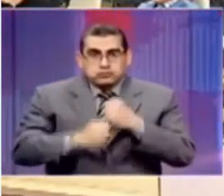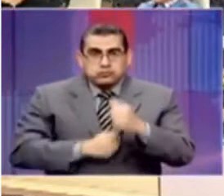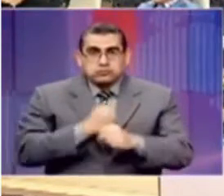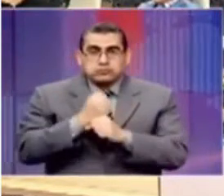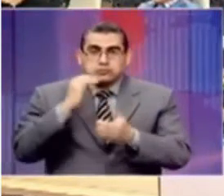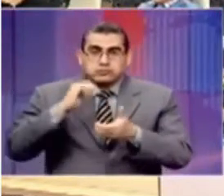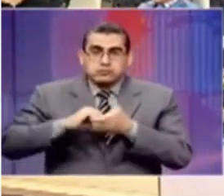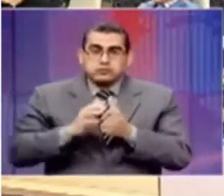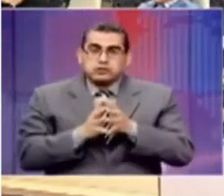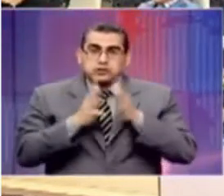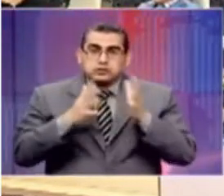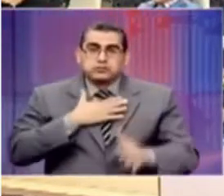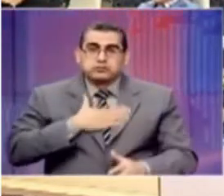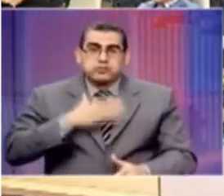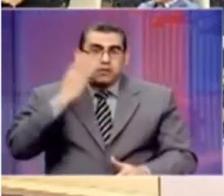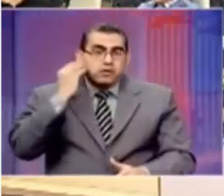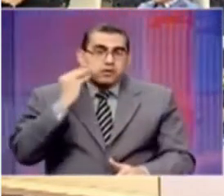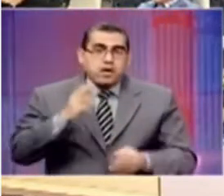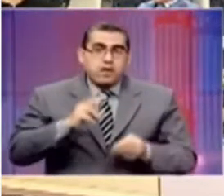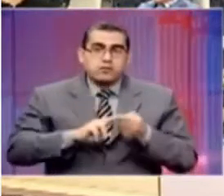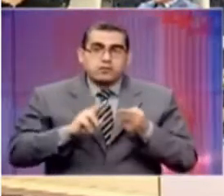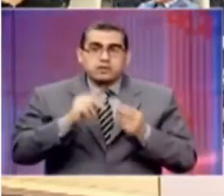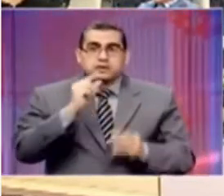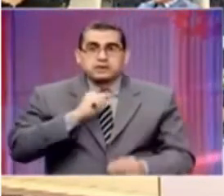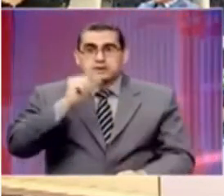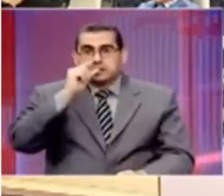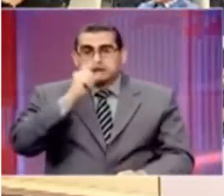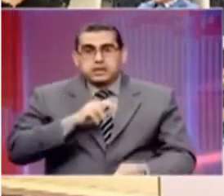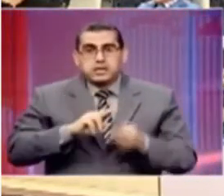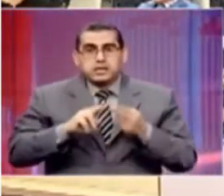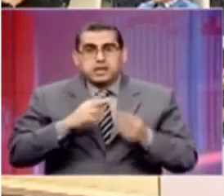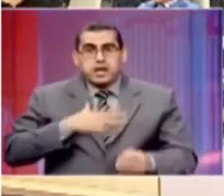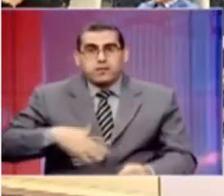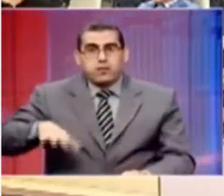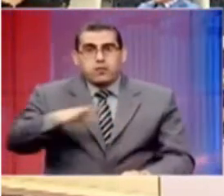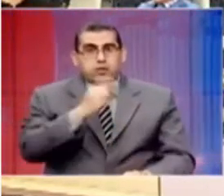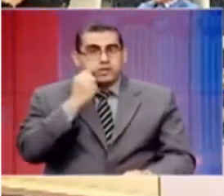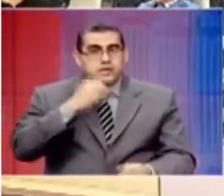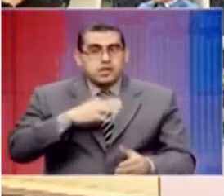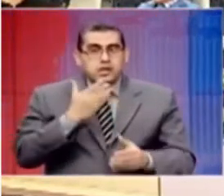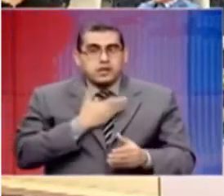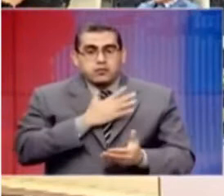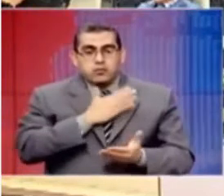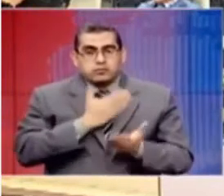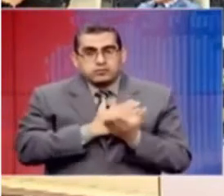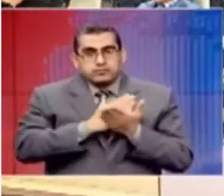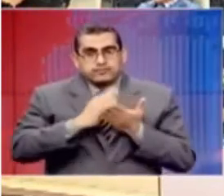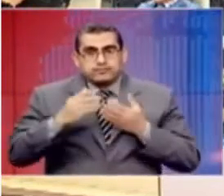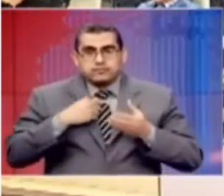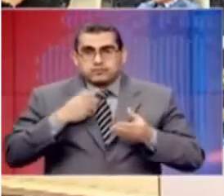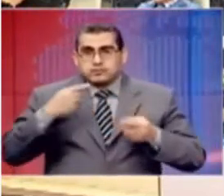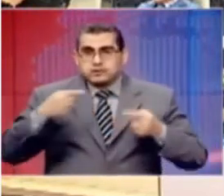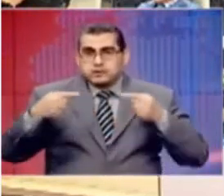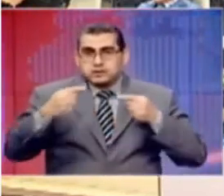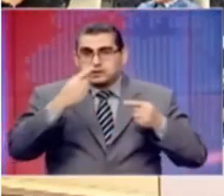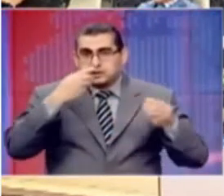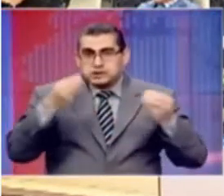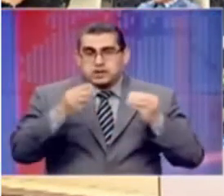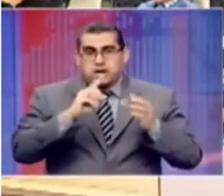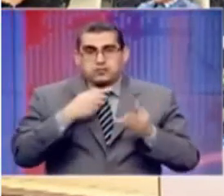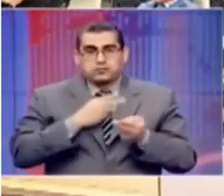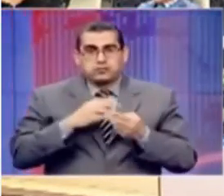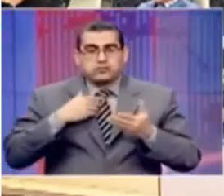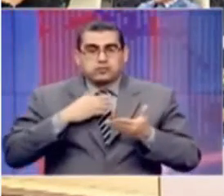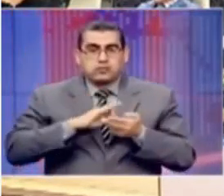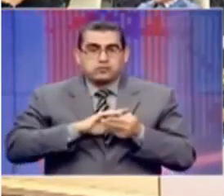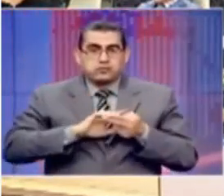لتعزيز روح التسامح الديني والسلام الإنساني لتخليص الإنسانية من كل ألوان التمييز والعنف والكراهية.